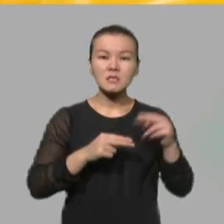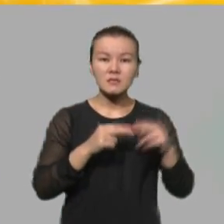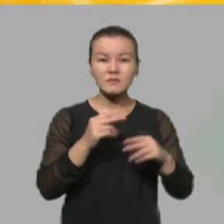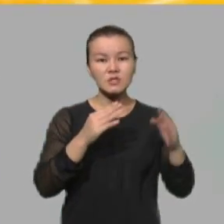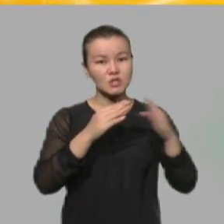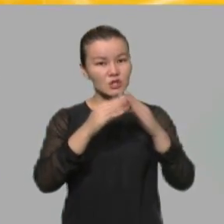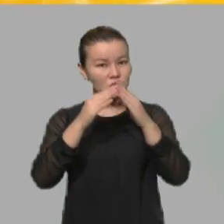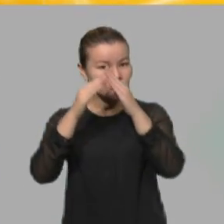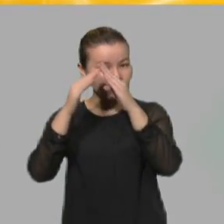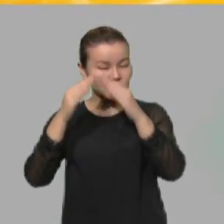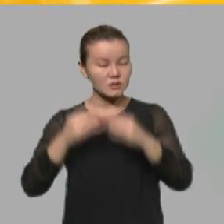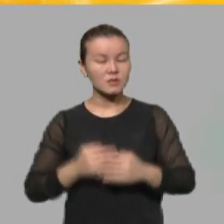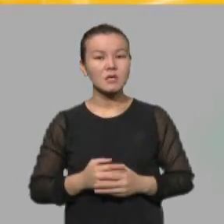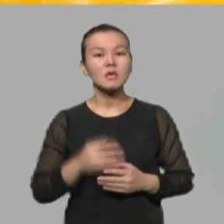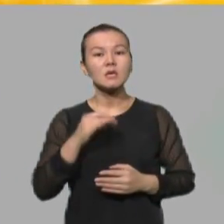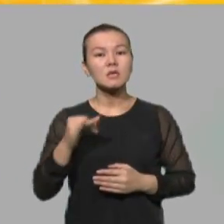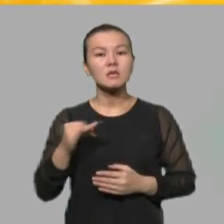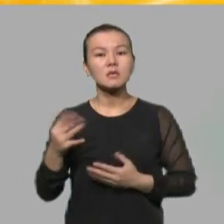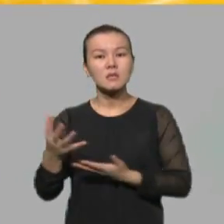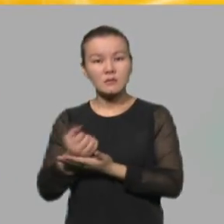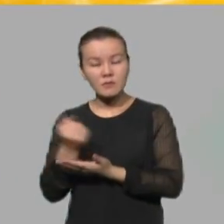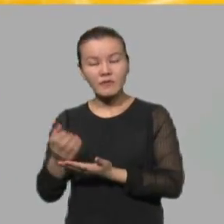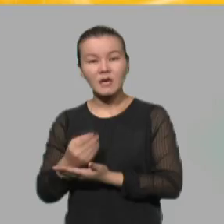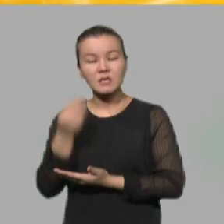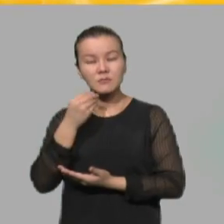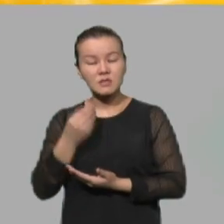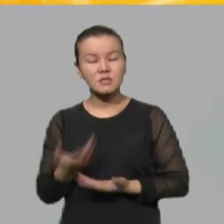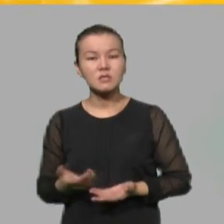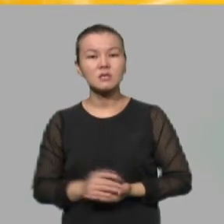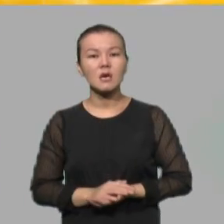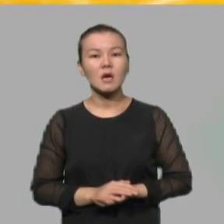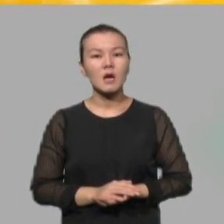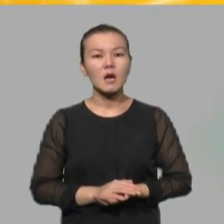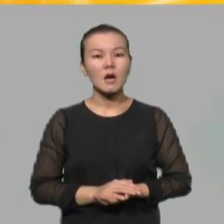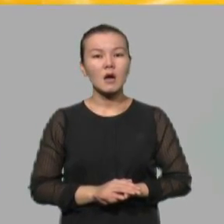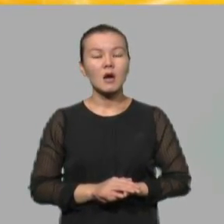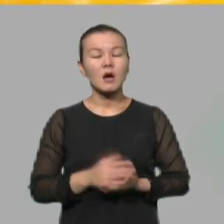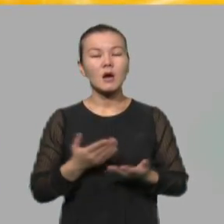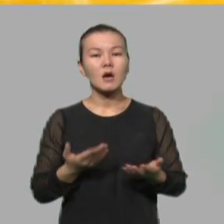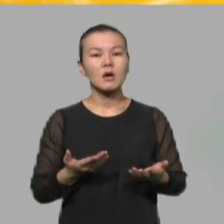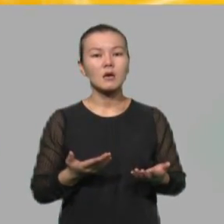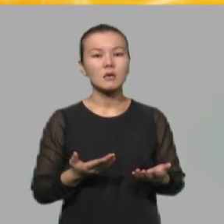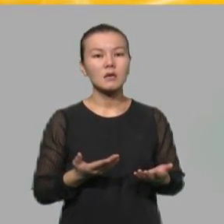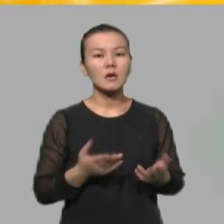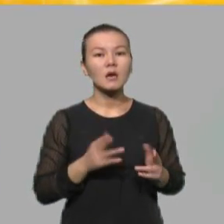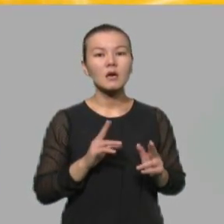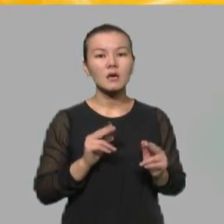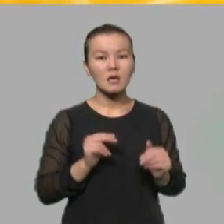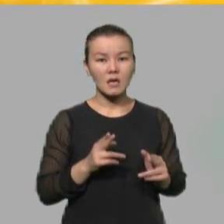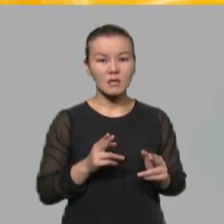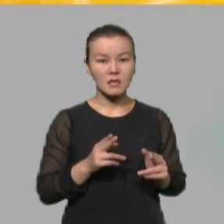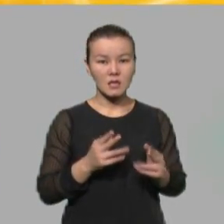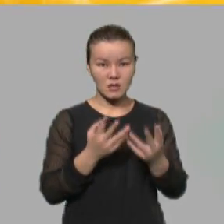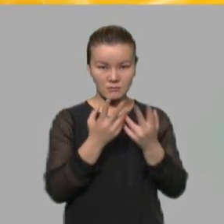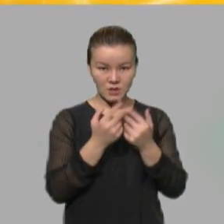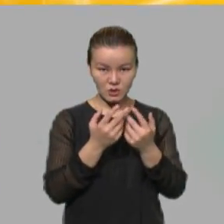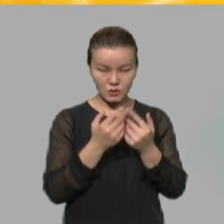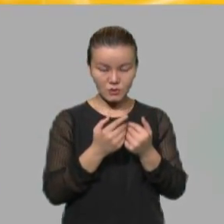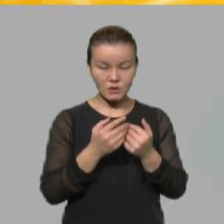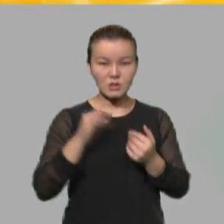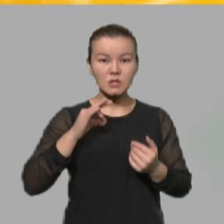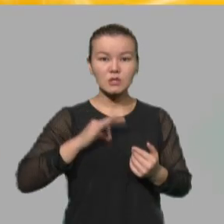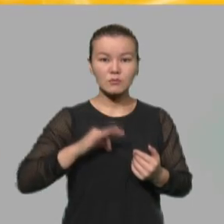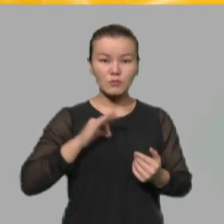Со строительством жилищ и добыванием пищи. Подобно тому, как при